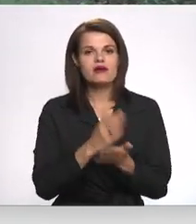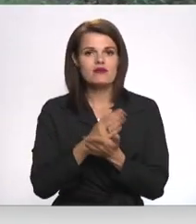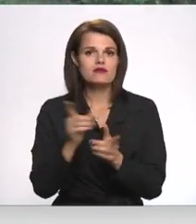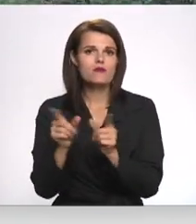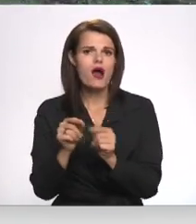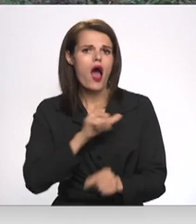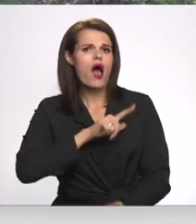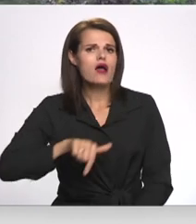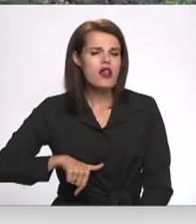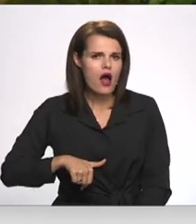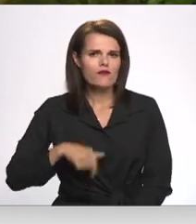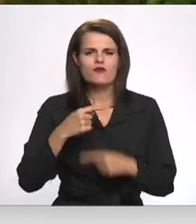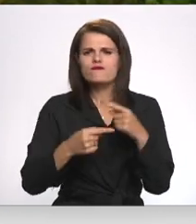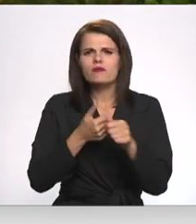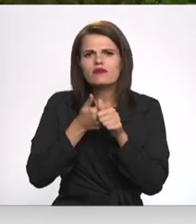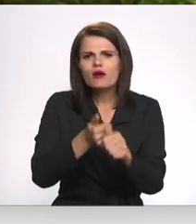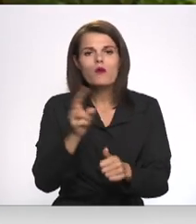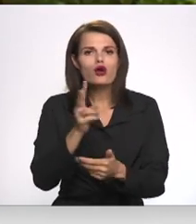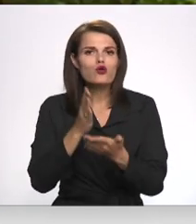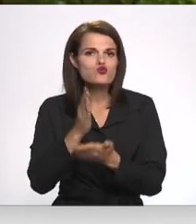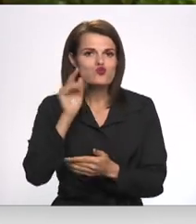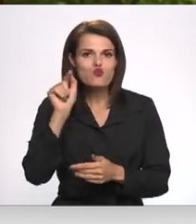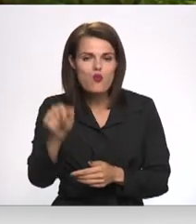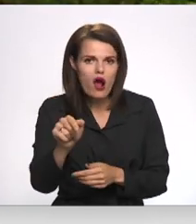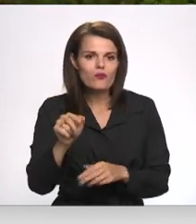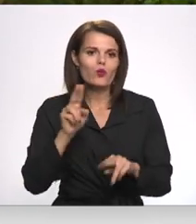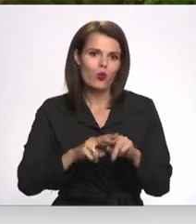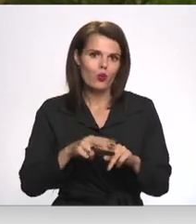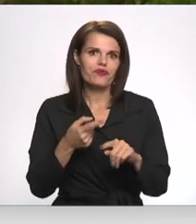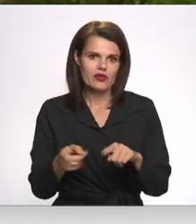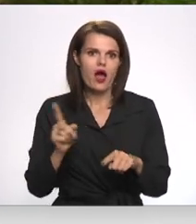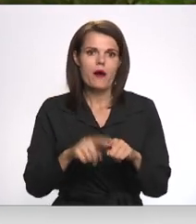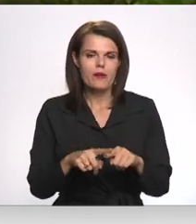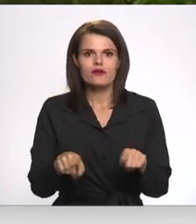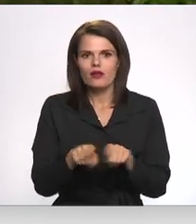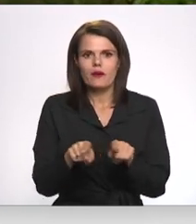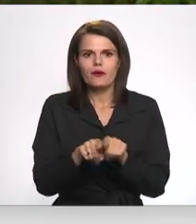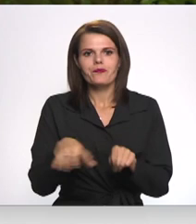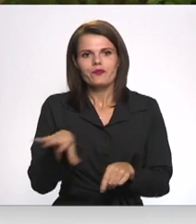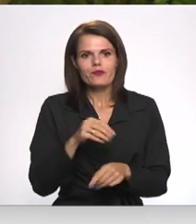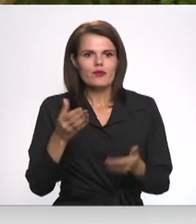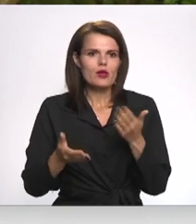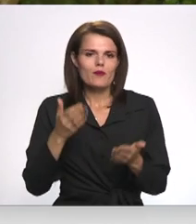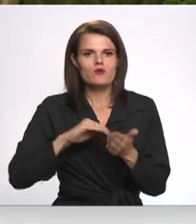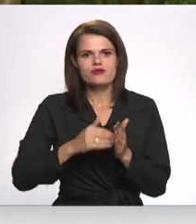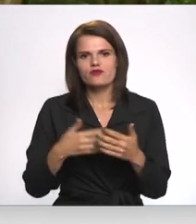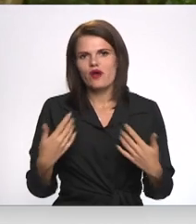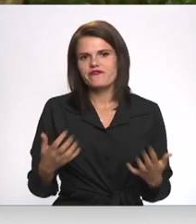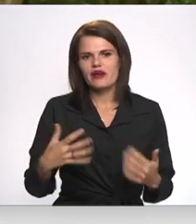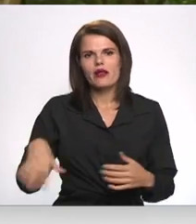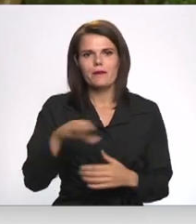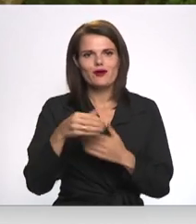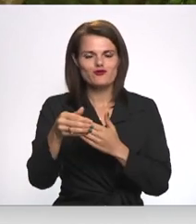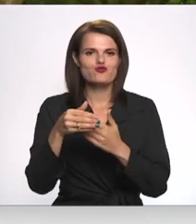par Latviju un skatu sekojam līdzi, kas notiek. Un tāpēc tāpat, jā, nu labi, mums varbūt situācija vieglāk, ka mēs esam